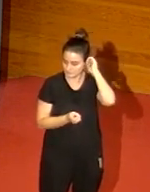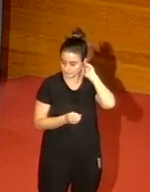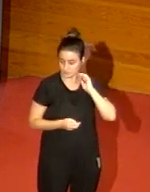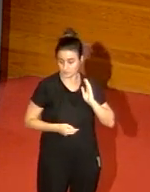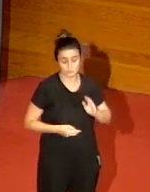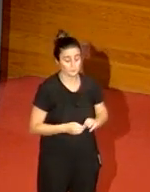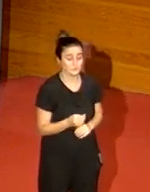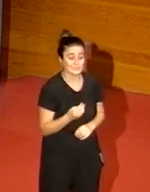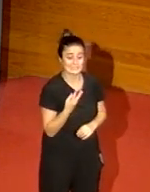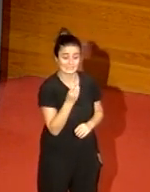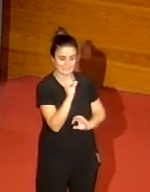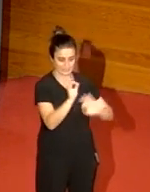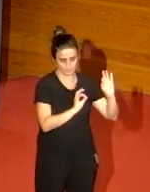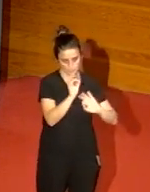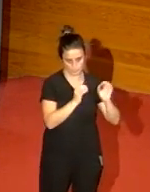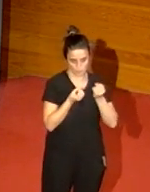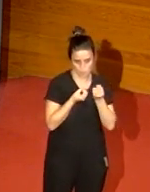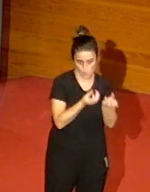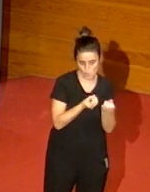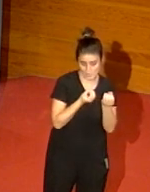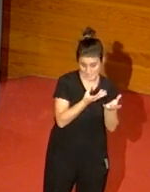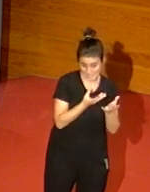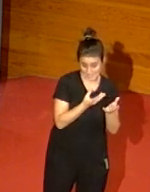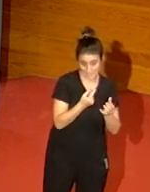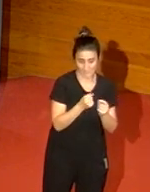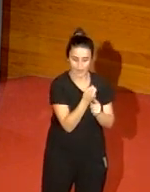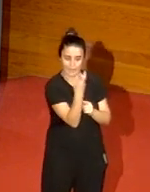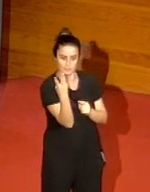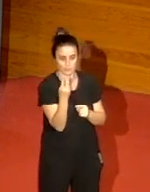150 kontalaria. Eta 120 gainerako